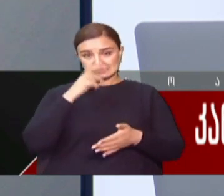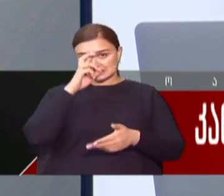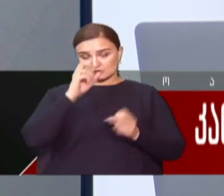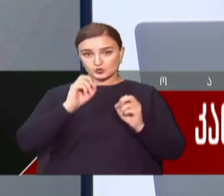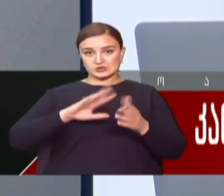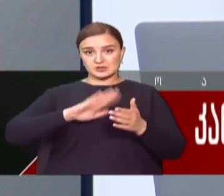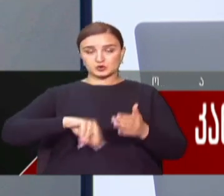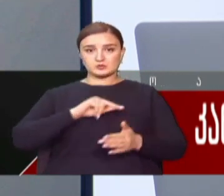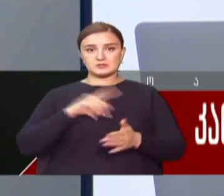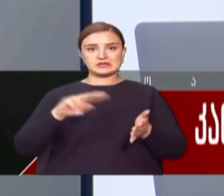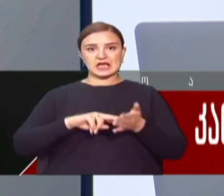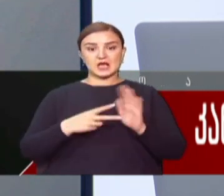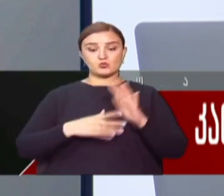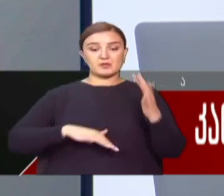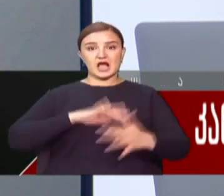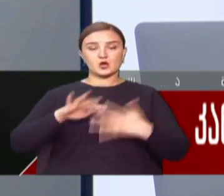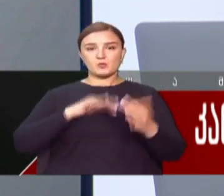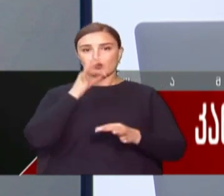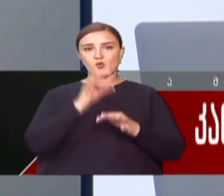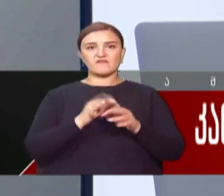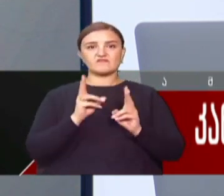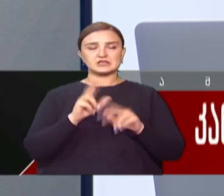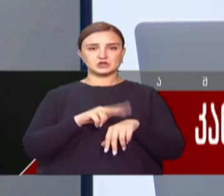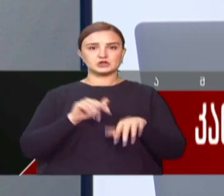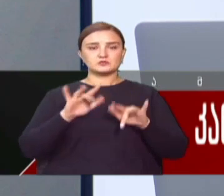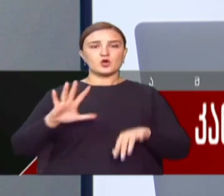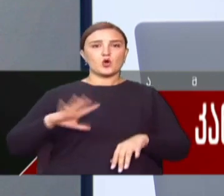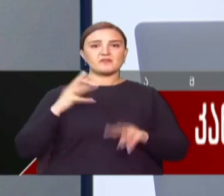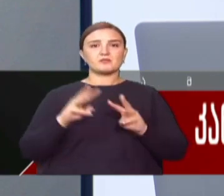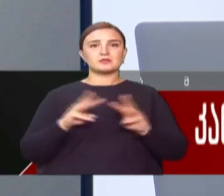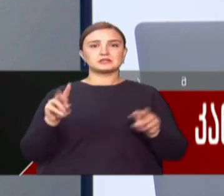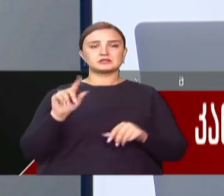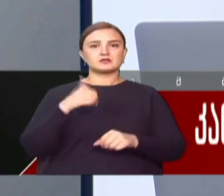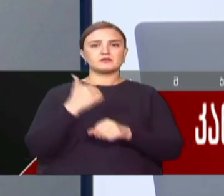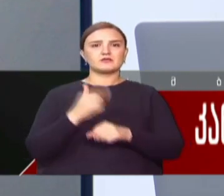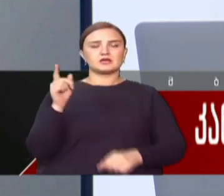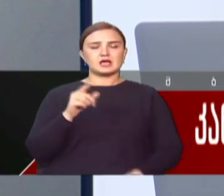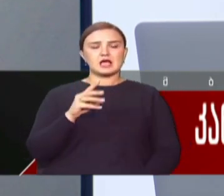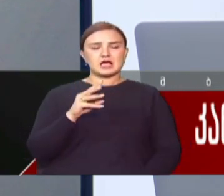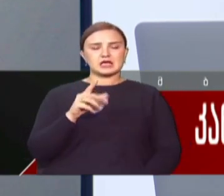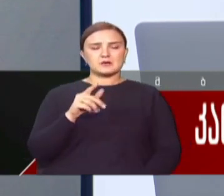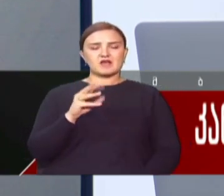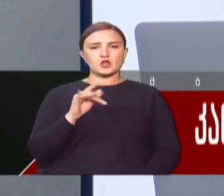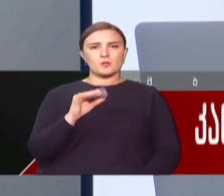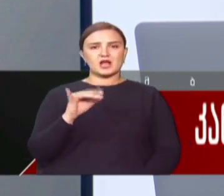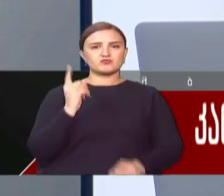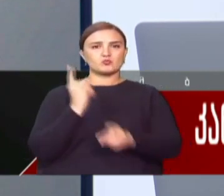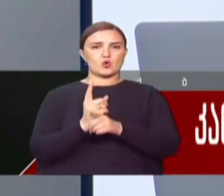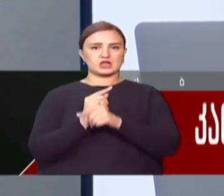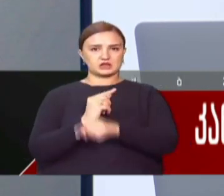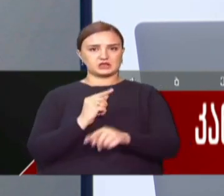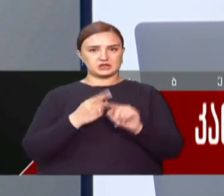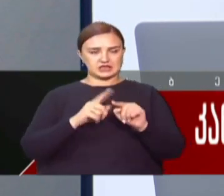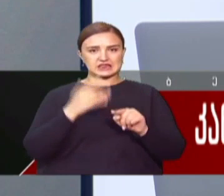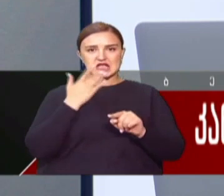copit sam sa hoșta gegmili are ulobis organizatora cina gan sacmeta copili ministri svanu merabi șuris muadgile Gheorghi Lortkipanidze. Ta naționalul mozdraoba